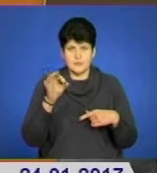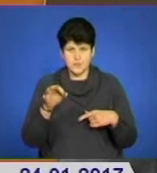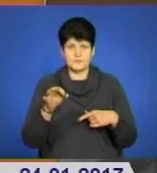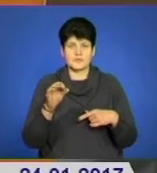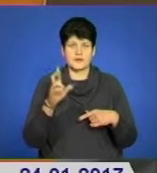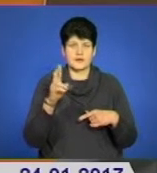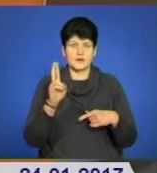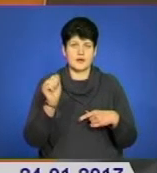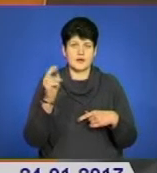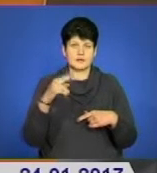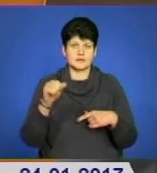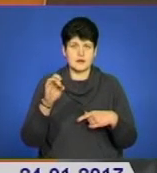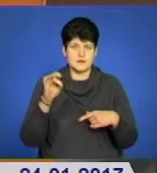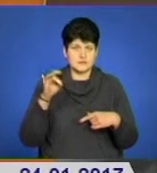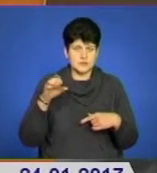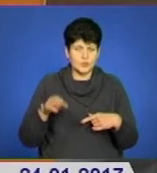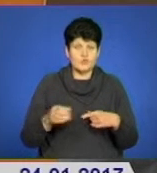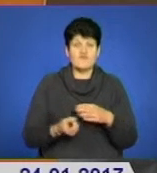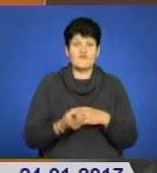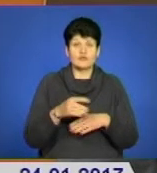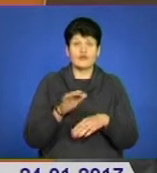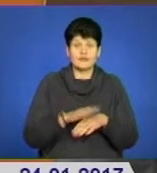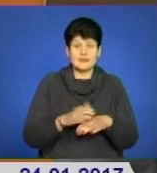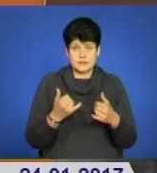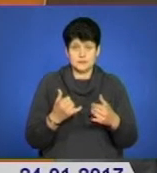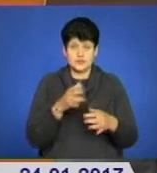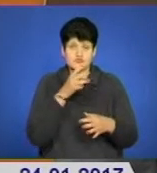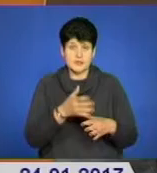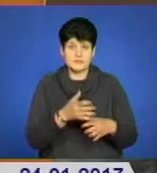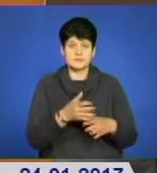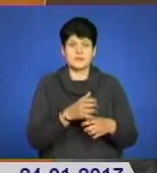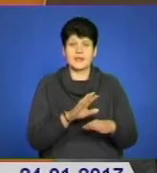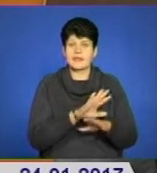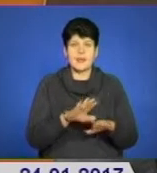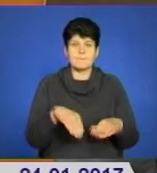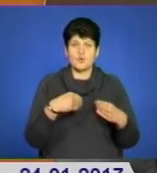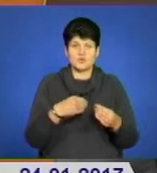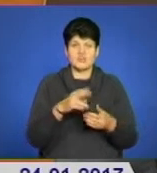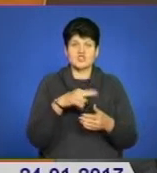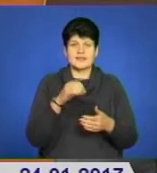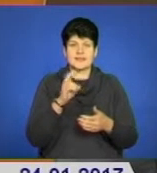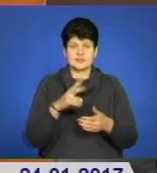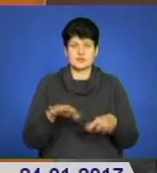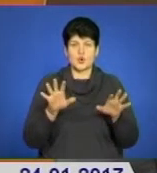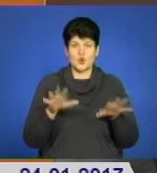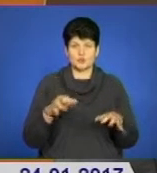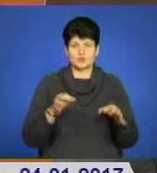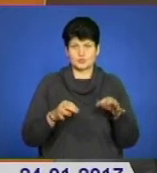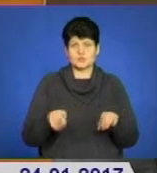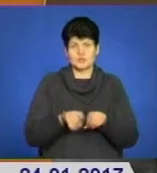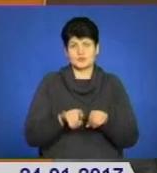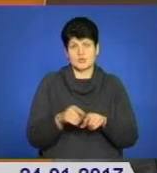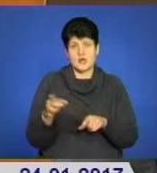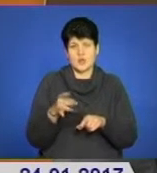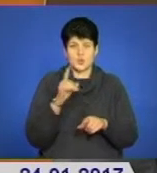області. І виявлено факт на даний час неподачі декларації одним з головою суду, теж районного